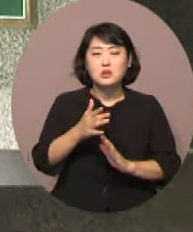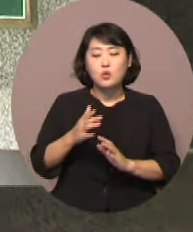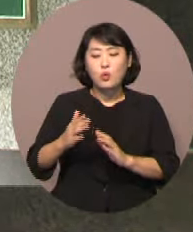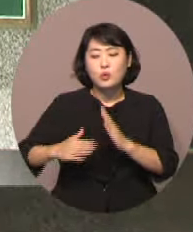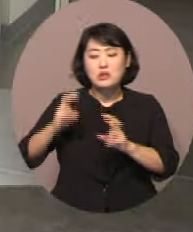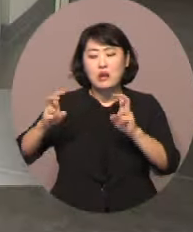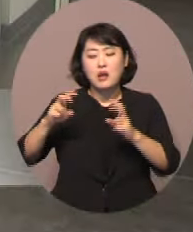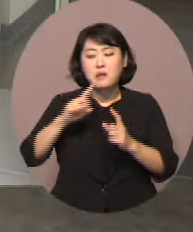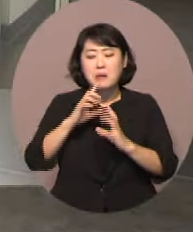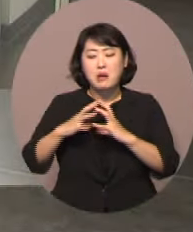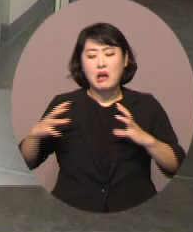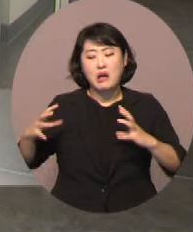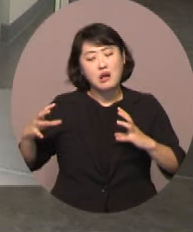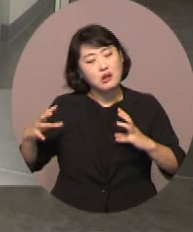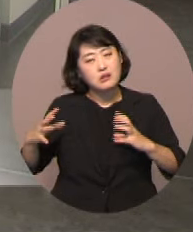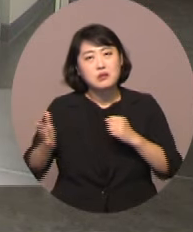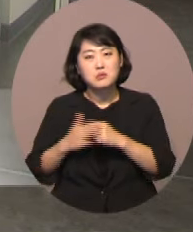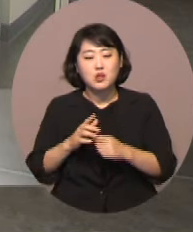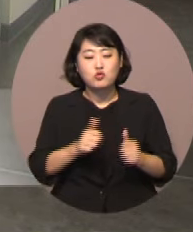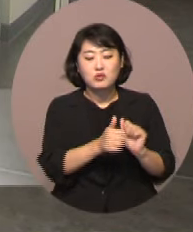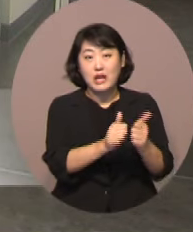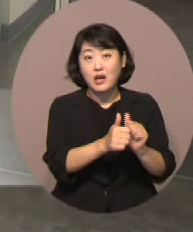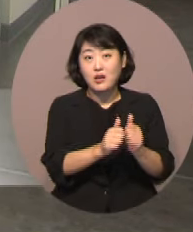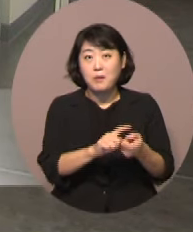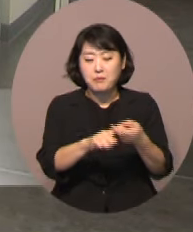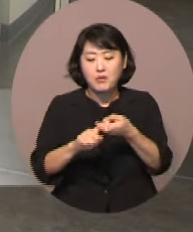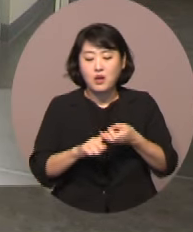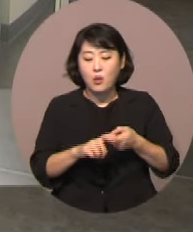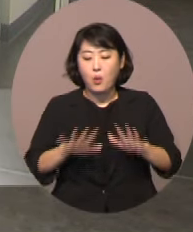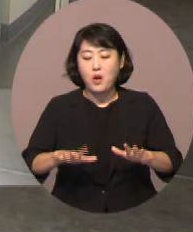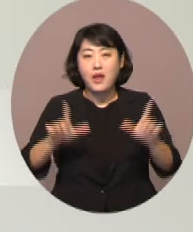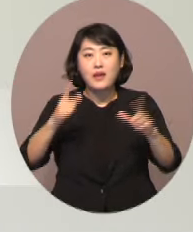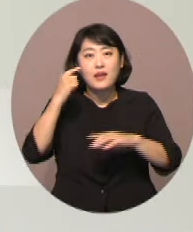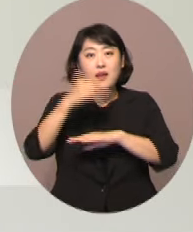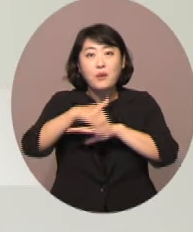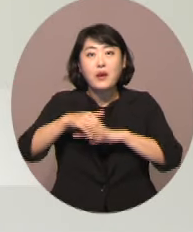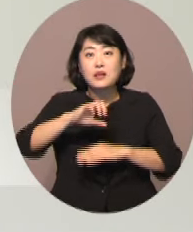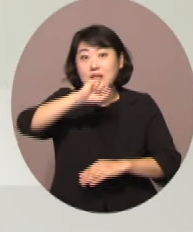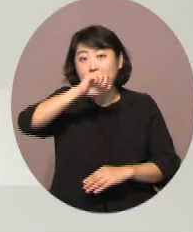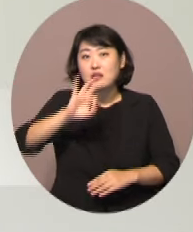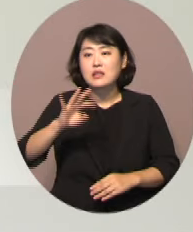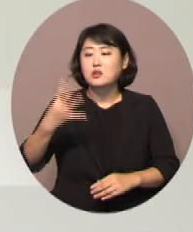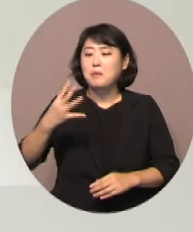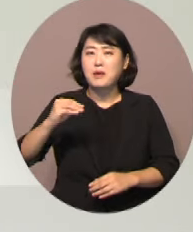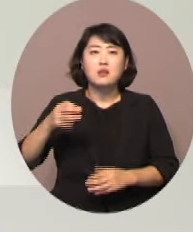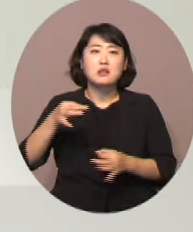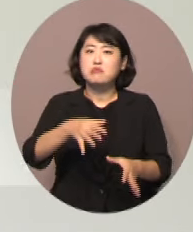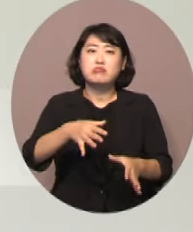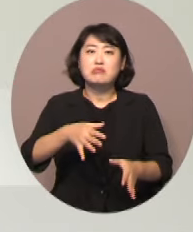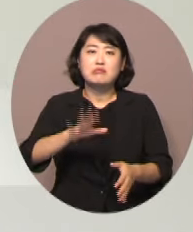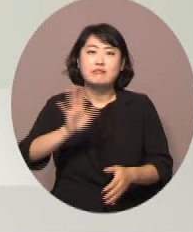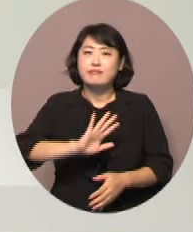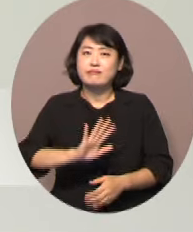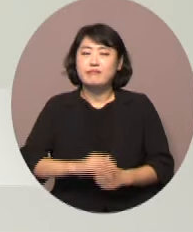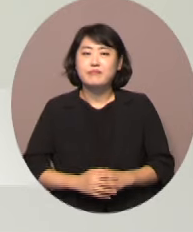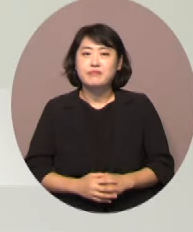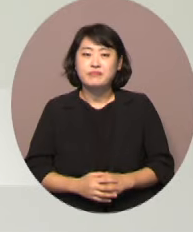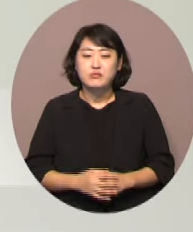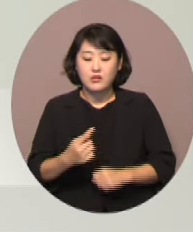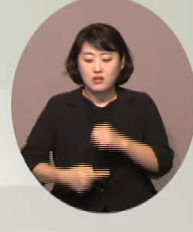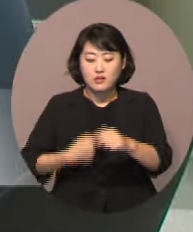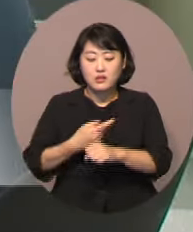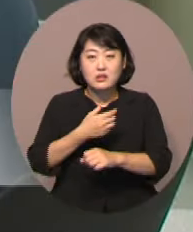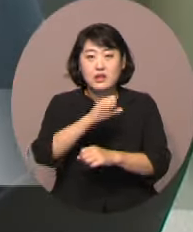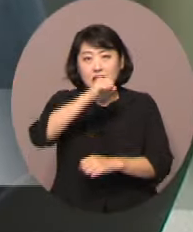불거지자 육상연맹의 올해 책정한 기부금 4천만 원을 지급하지 않았습니다 연맹은 1년